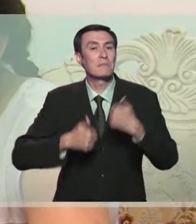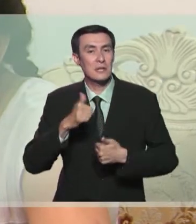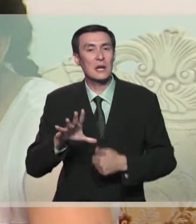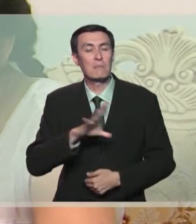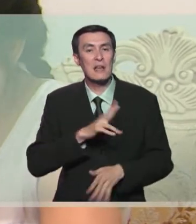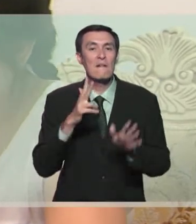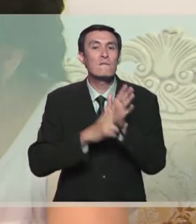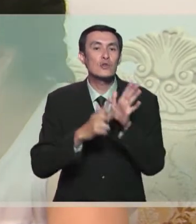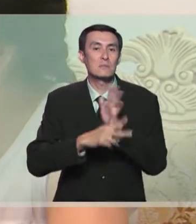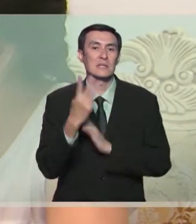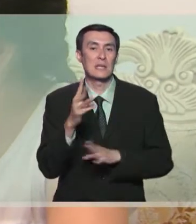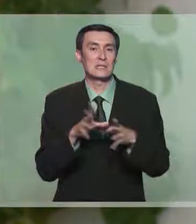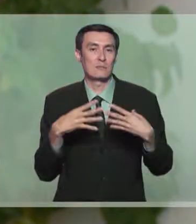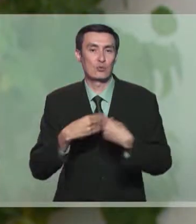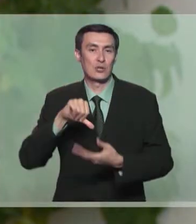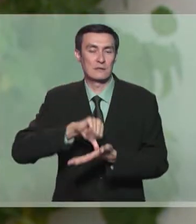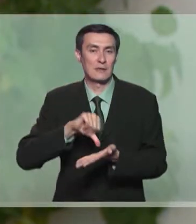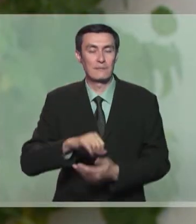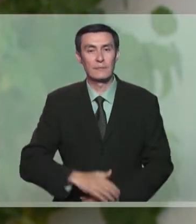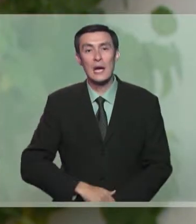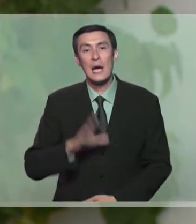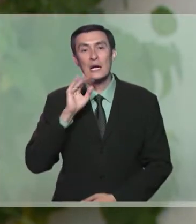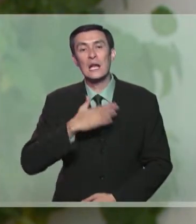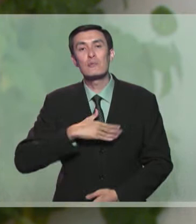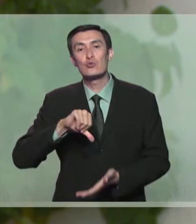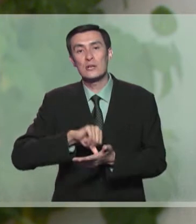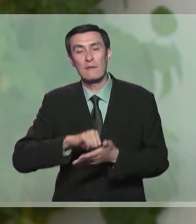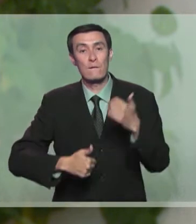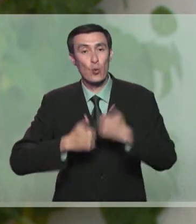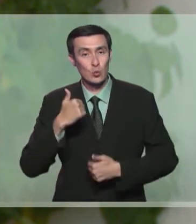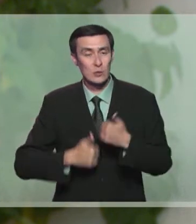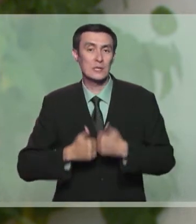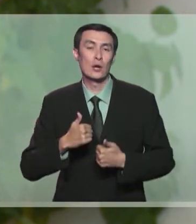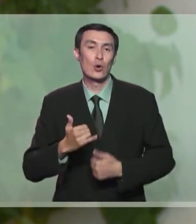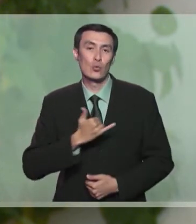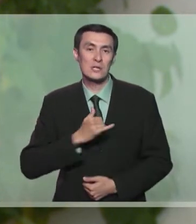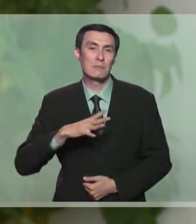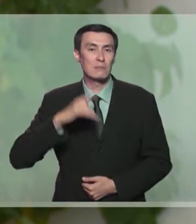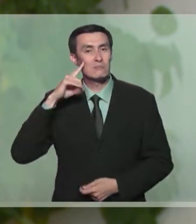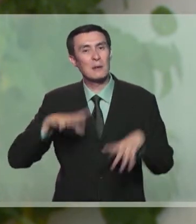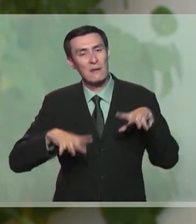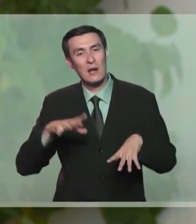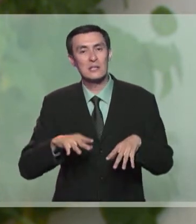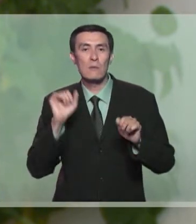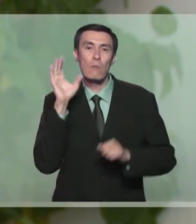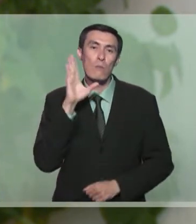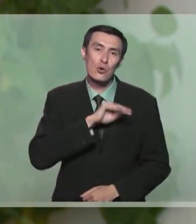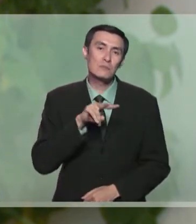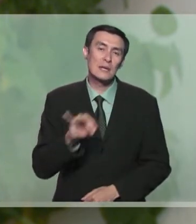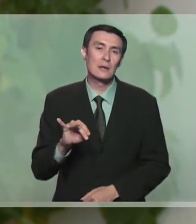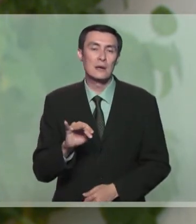были 83 семьи. Ну, когда мы участвовали в конкурсе, у нас было сомнение, что мы пройдем этап